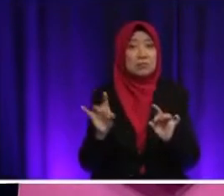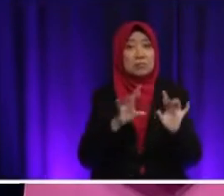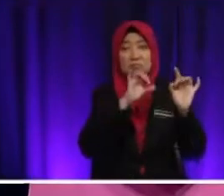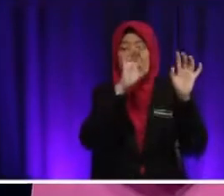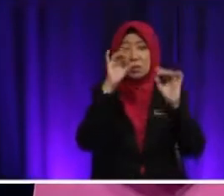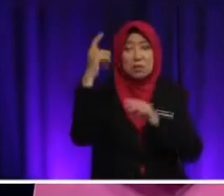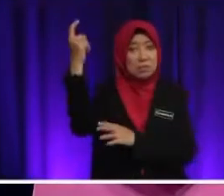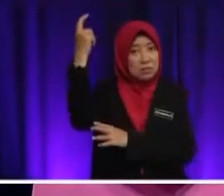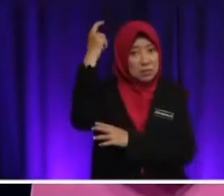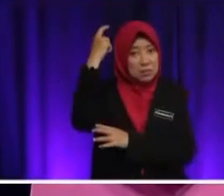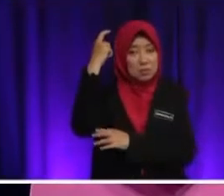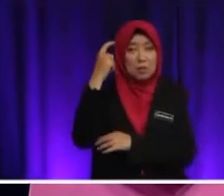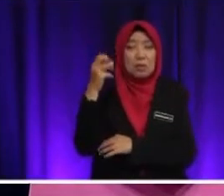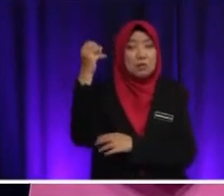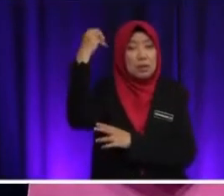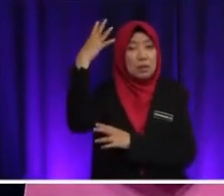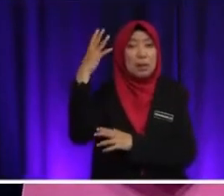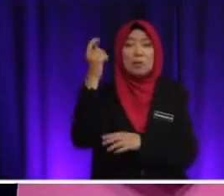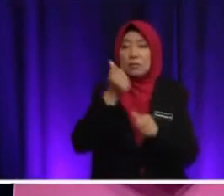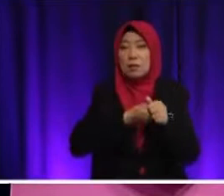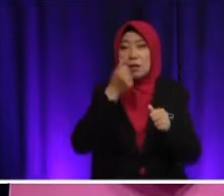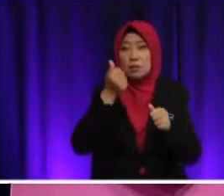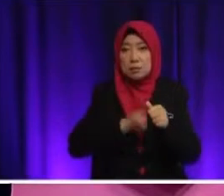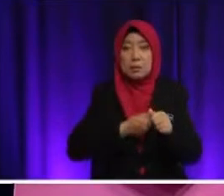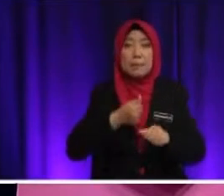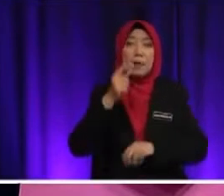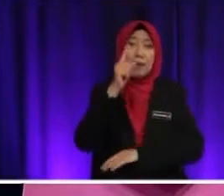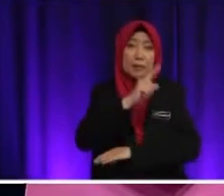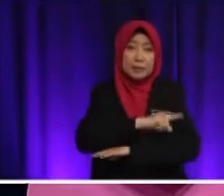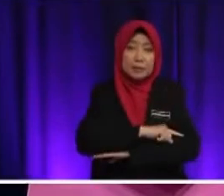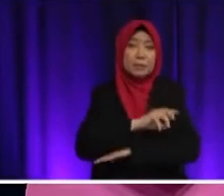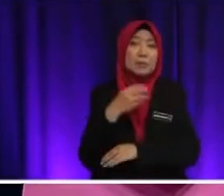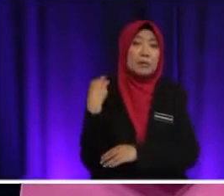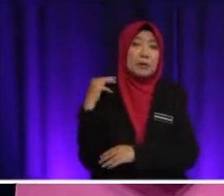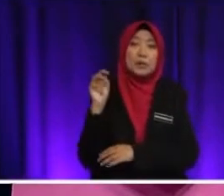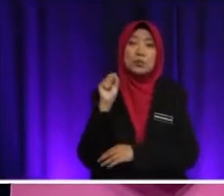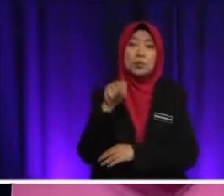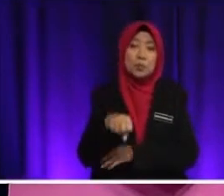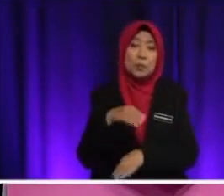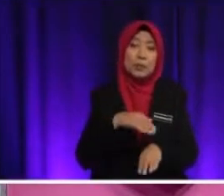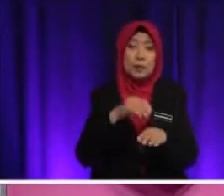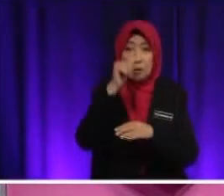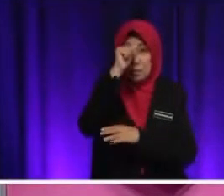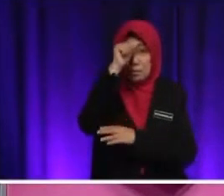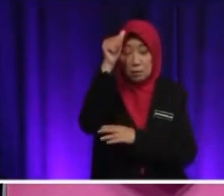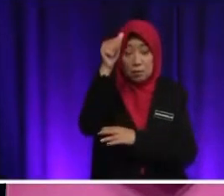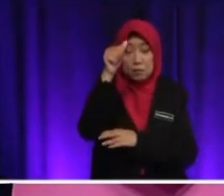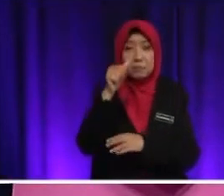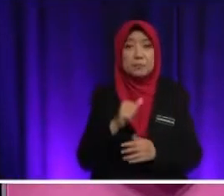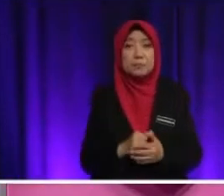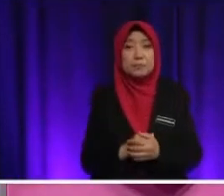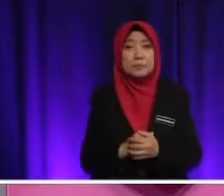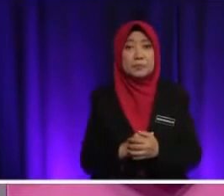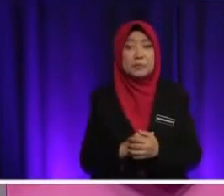hari-hari bersujud kepada Allah Subhanahu Wa Taala. Dan itu adalah ketetapan Allah Subhanahu Wa Taala. Mereka sentiasa sujud kepada Allah Subhanahu Wa